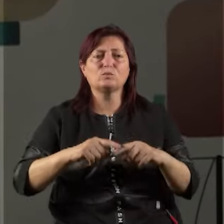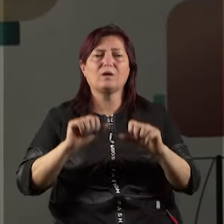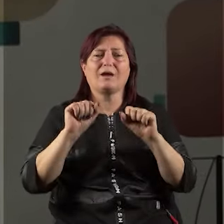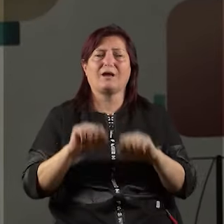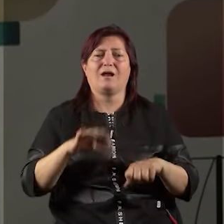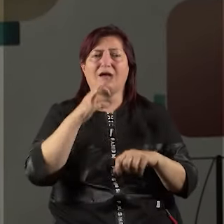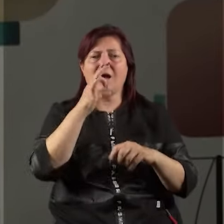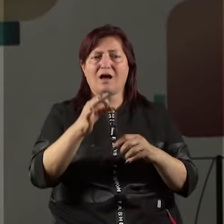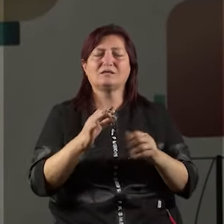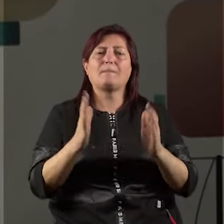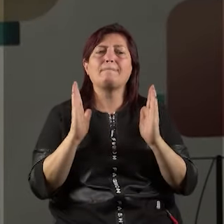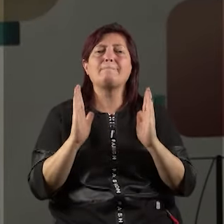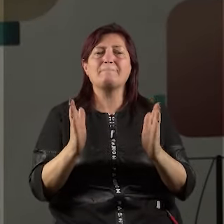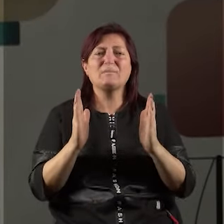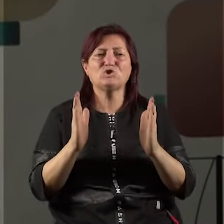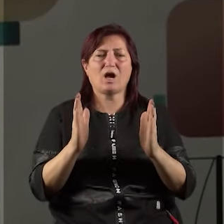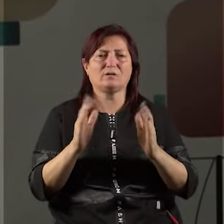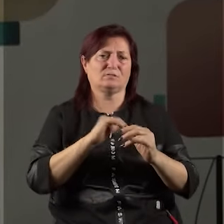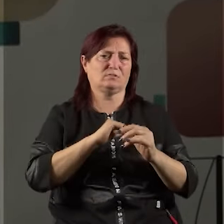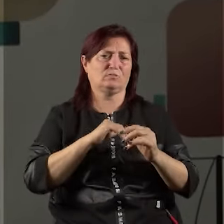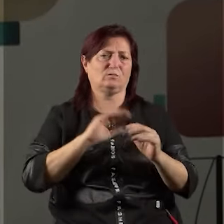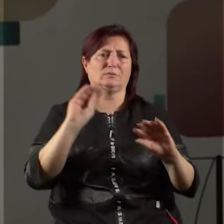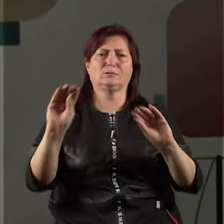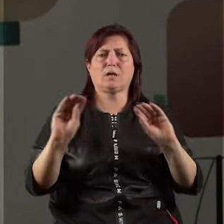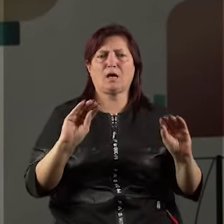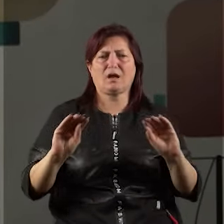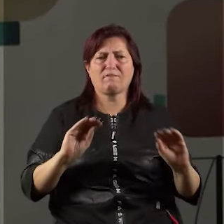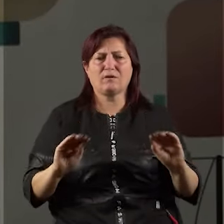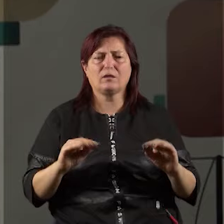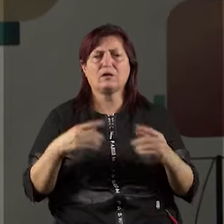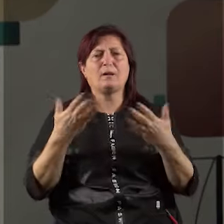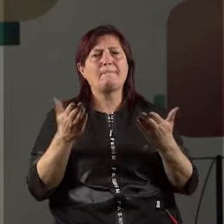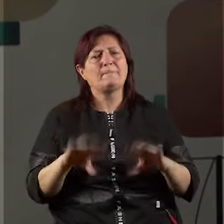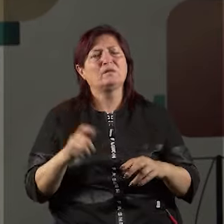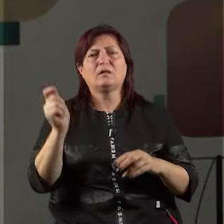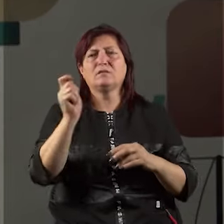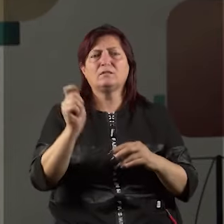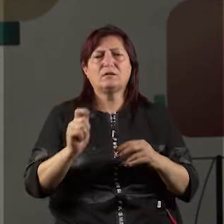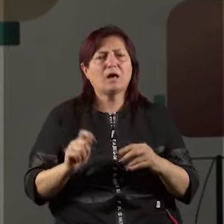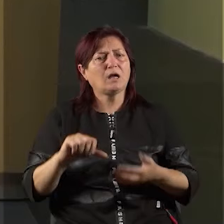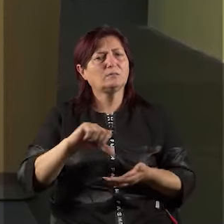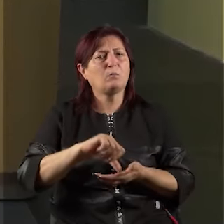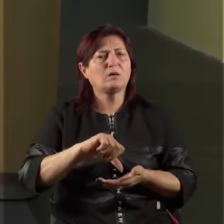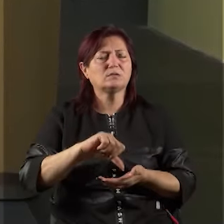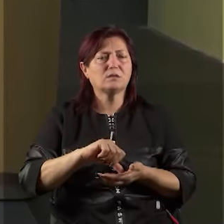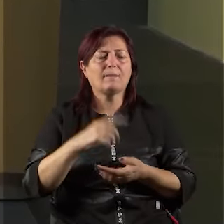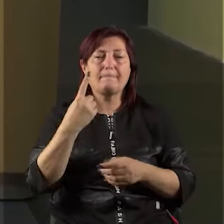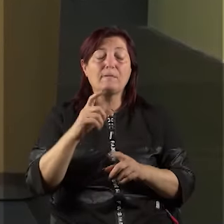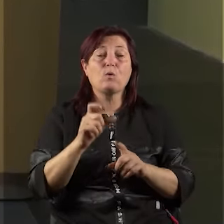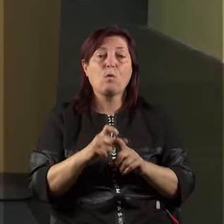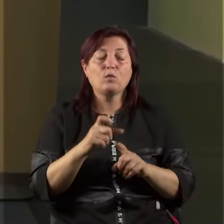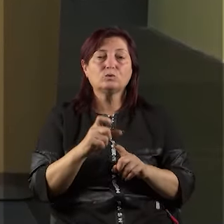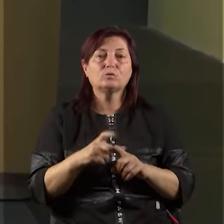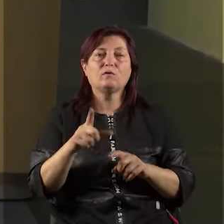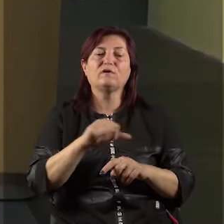ասել միջանցքի ձևավորումներով, Հենիկ Սիրավյան, մյուս նկարիչներ են մասնակցել, մի խոսքով